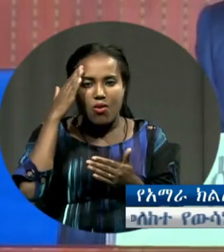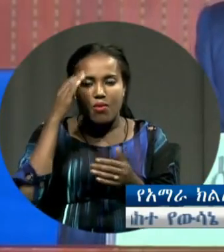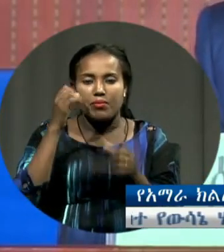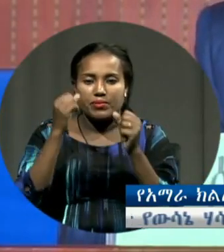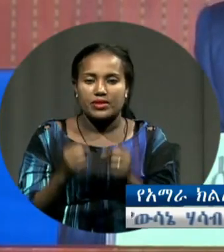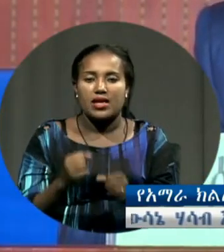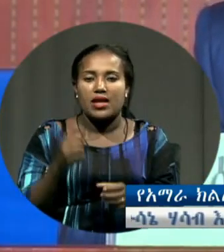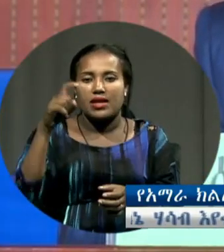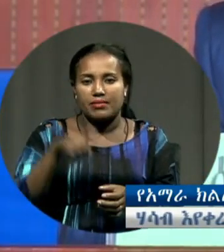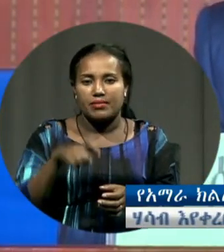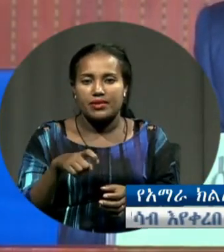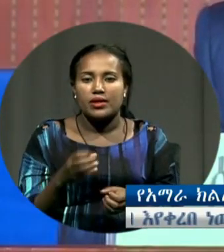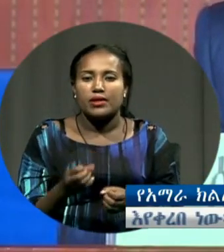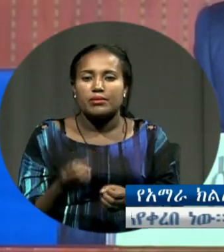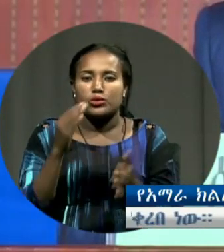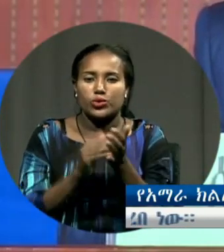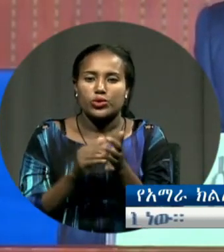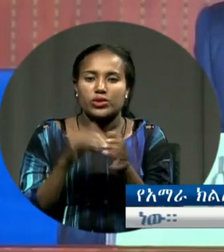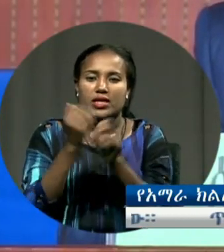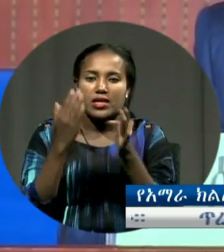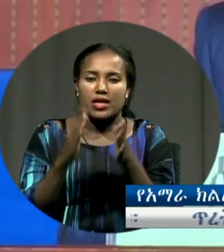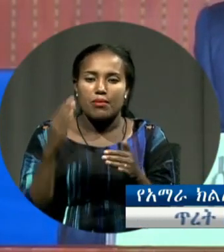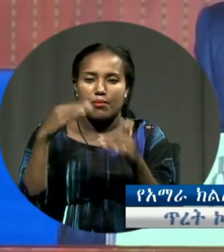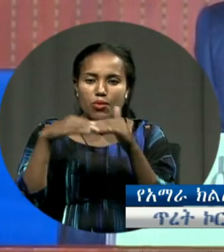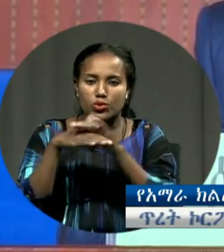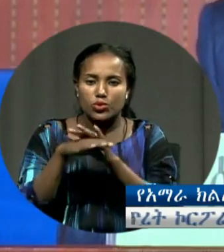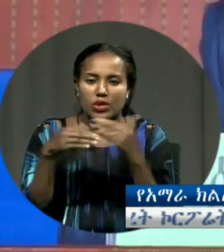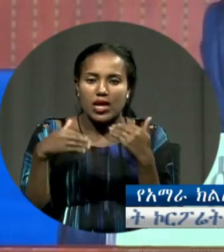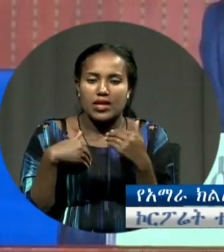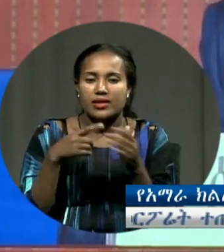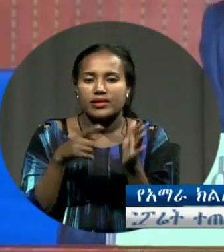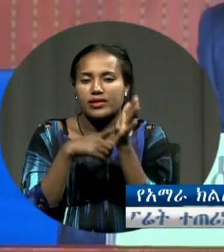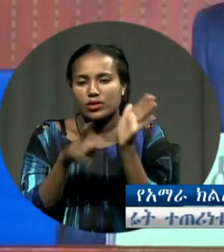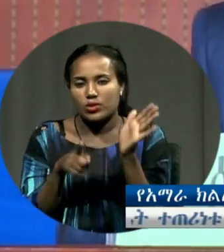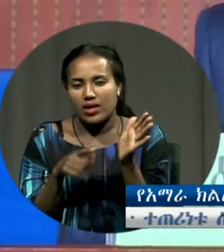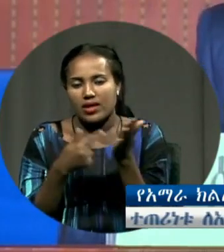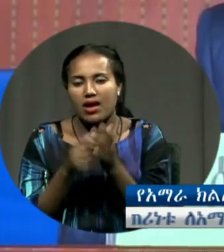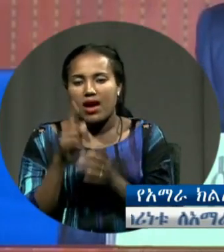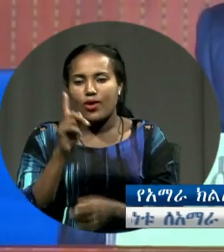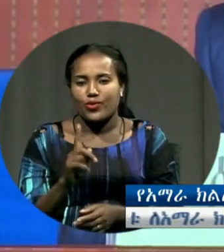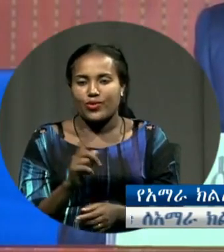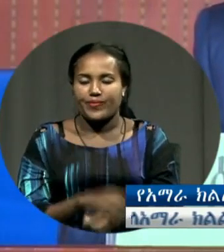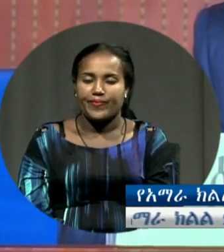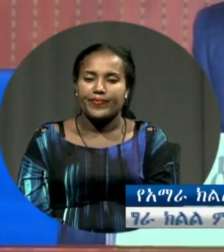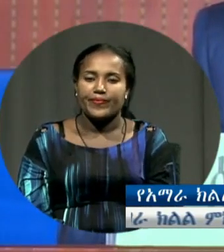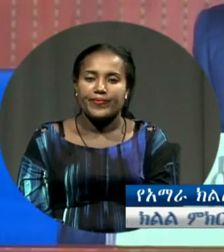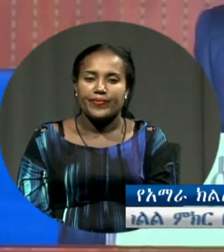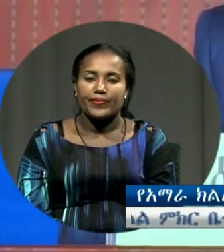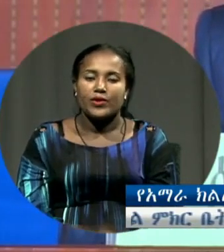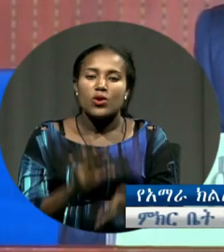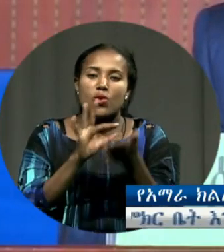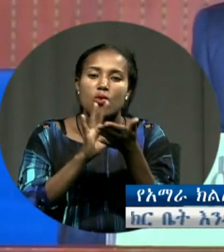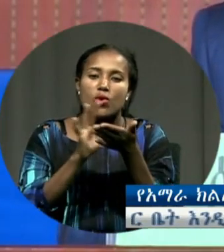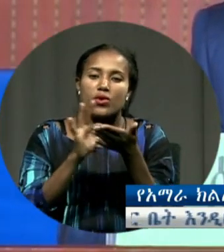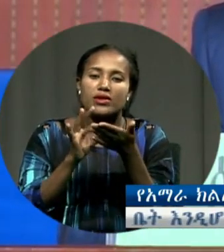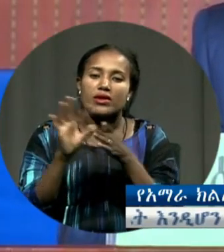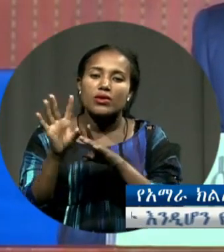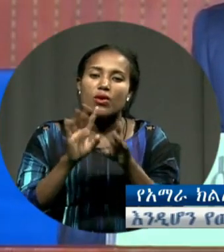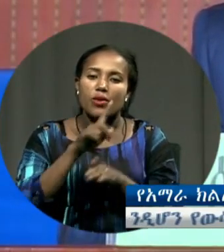አለበት። ብዙ ሰራተኛ በስሩ እንዳለ ተገልጿል። ይሄ አንዱ ነው። ኦዲት ተደርጓል